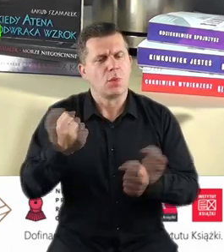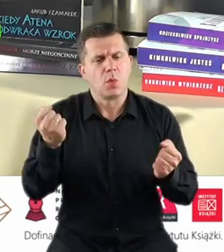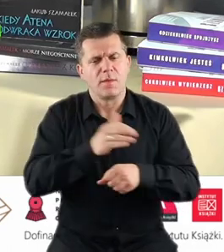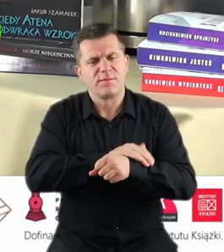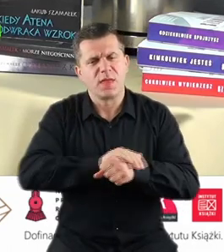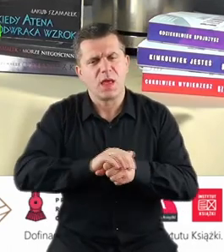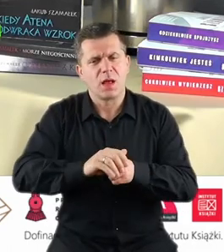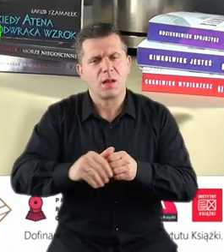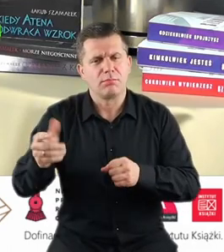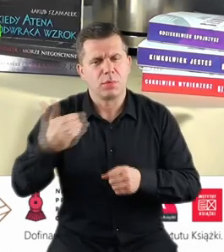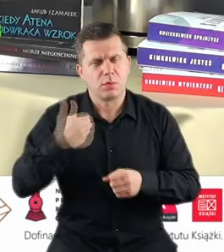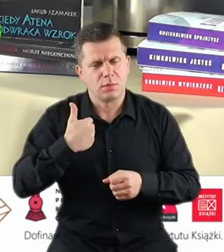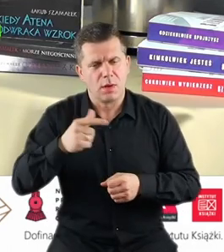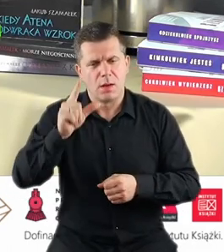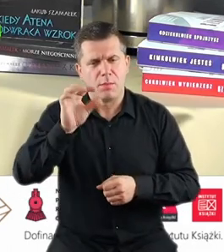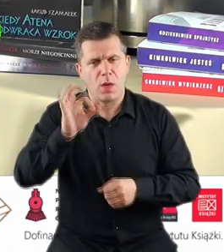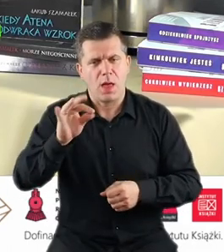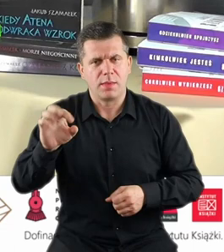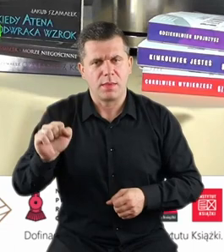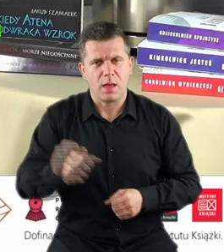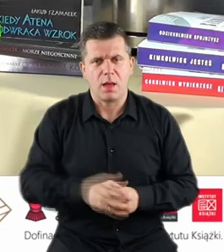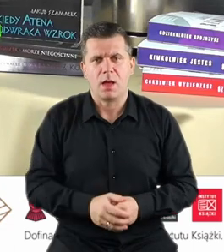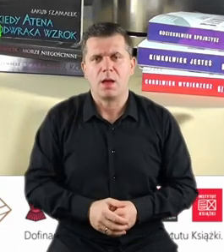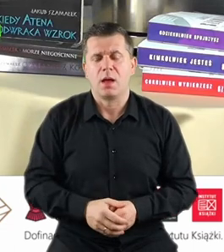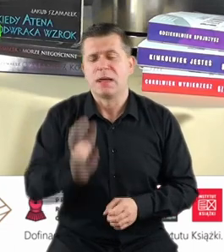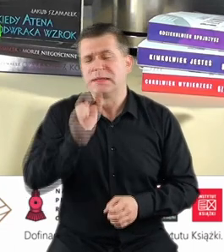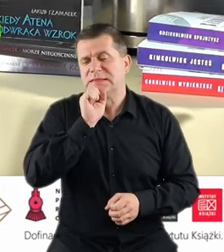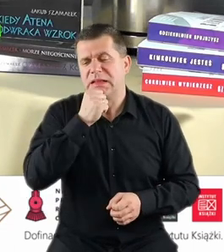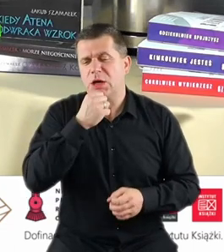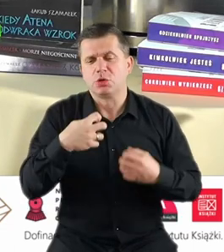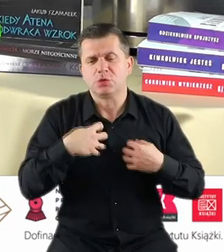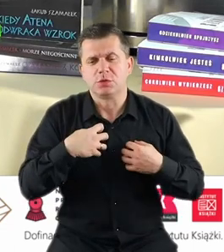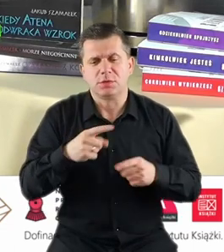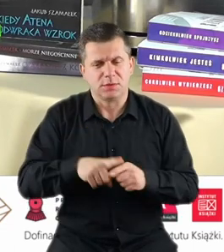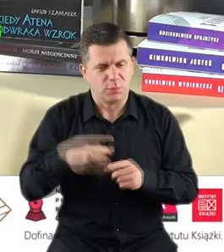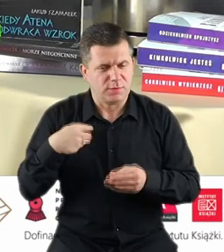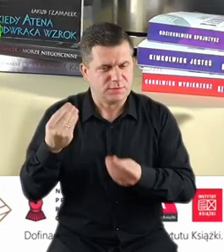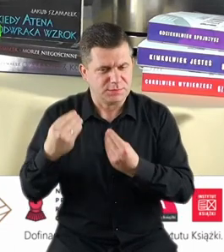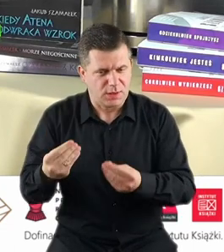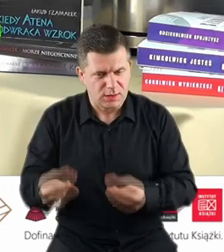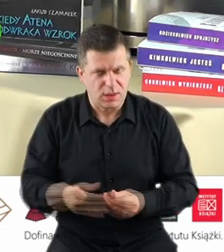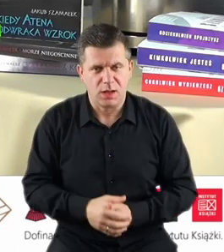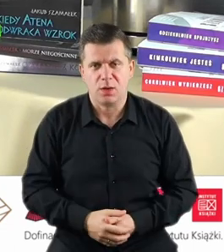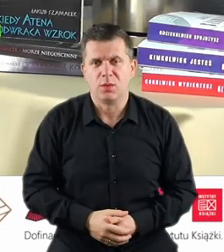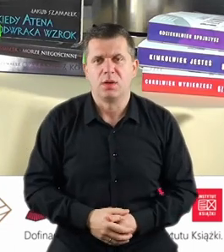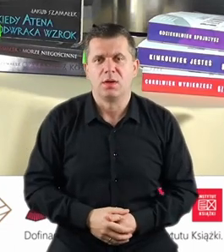była wspaniała i przez to jest po prostu do znudzenia